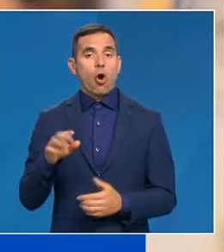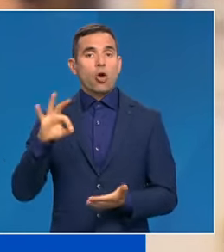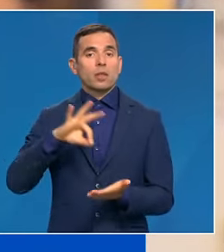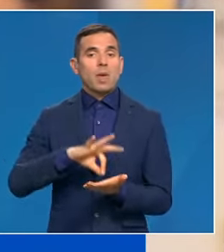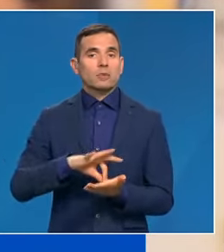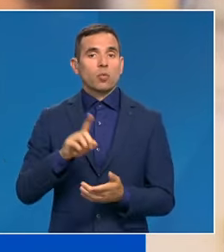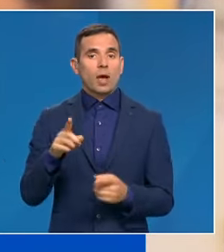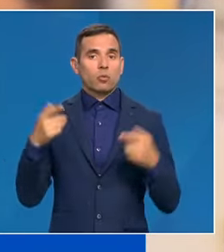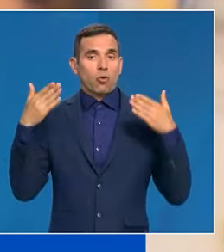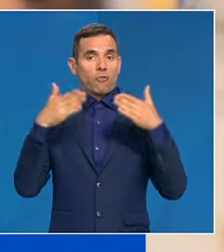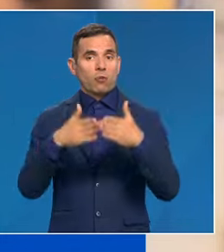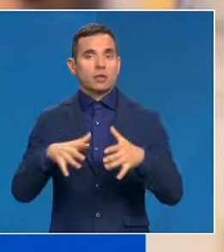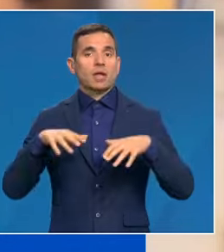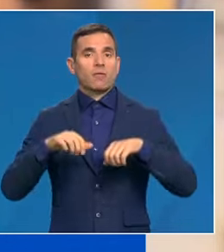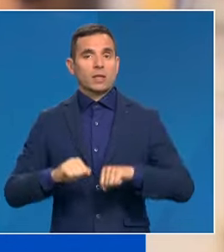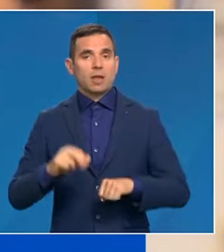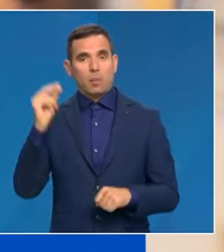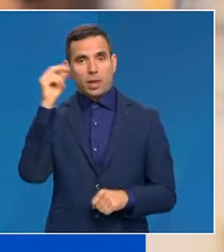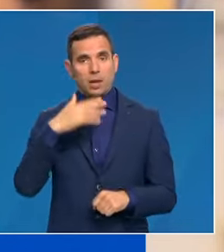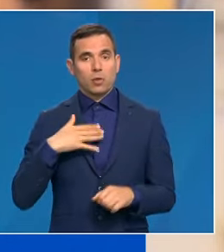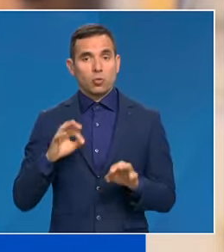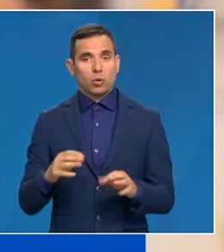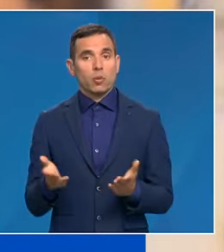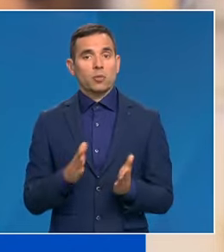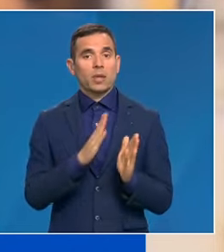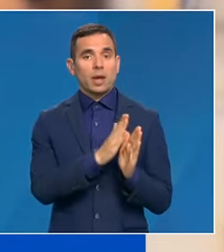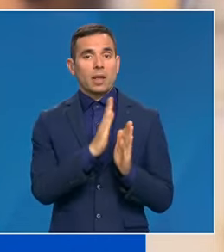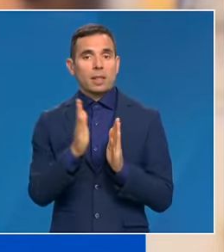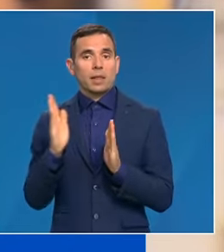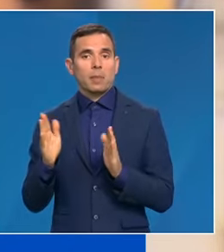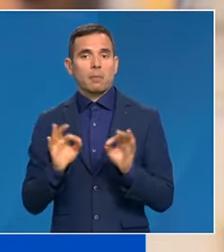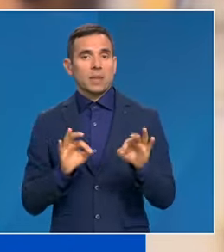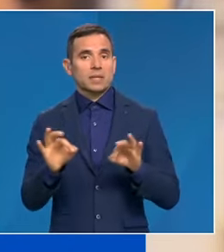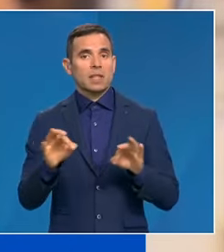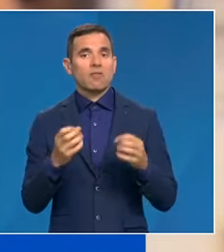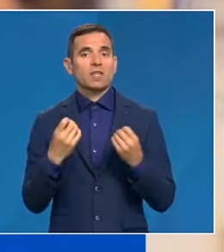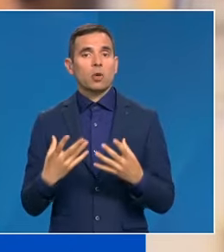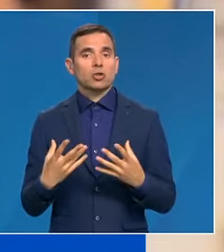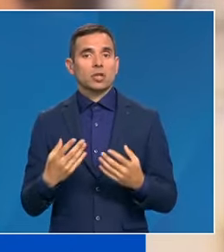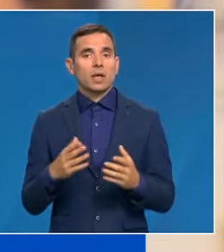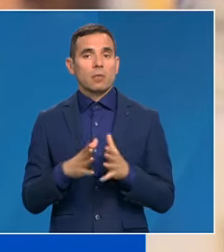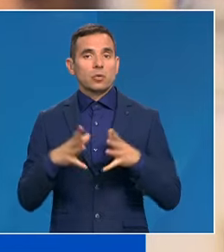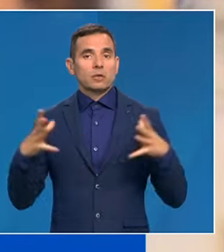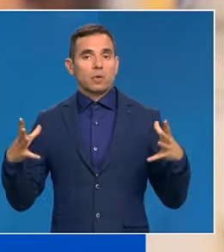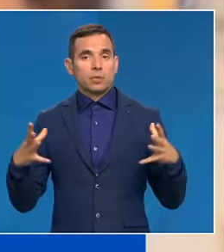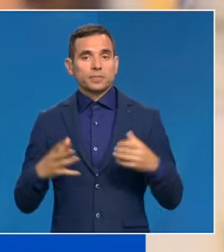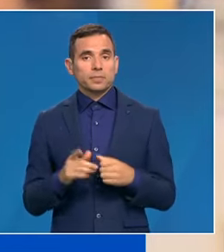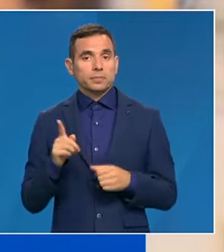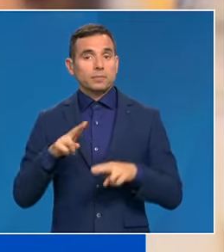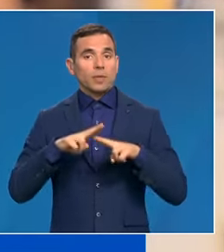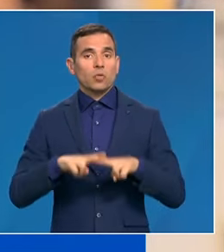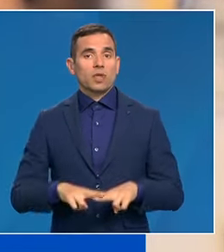което е фокусът на властта в България, именно тук ще започнем да редим и пъзела на възможните конфигурации за мнозинство. И да,